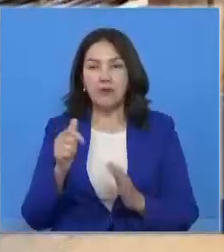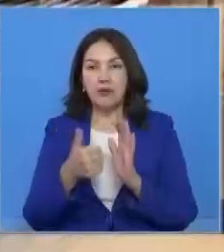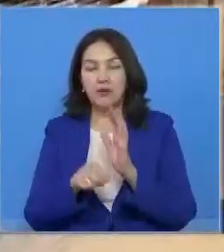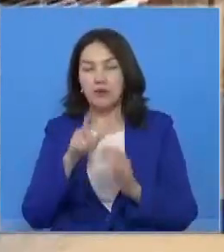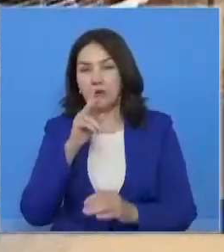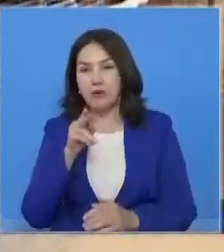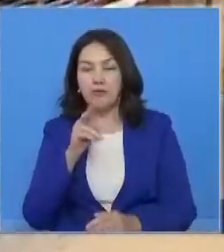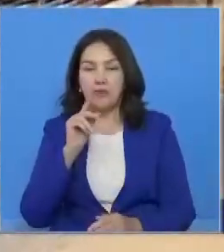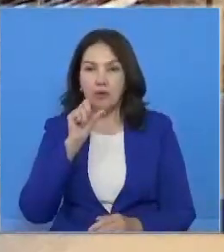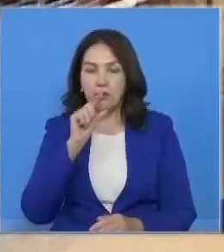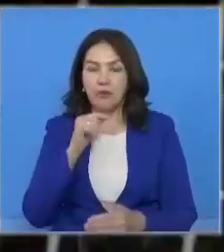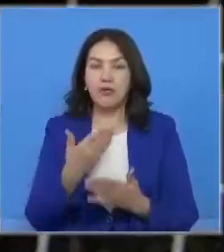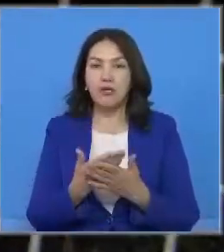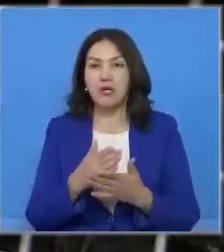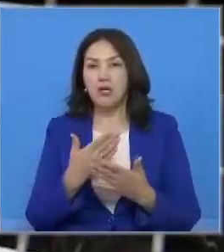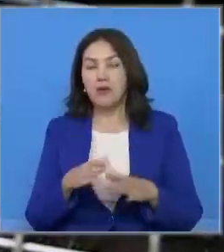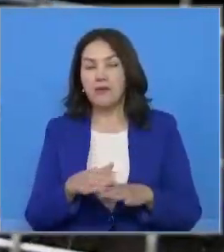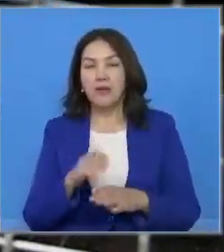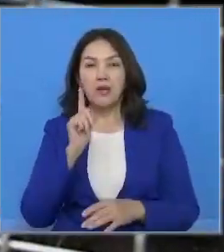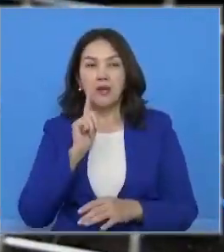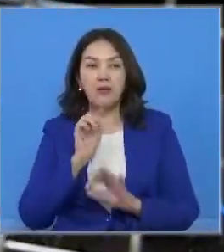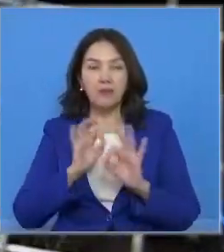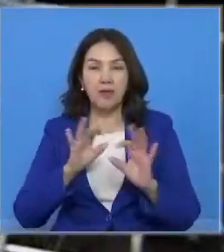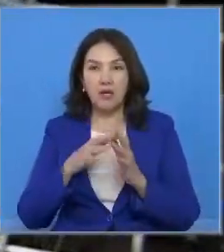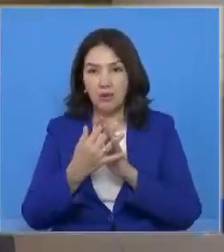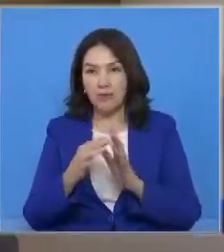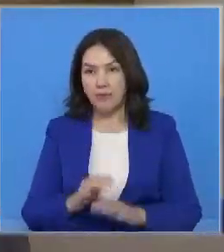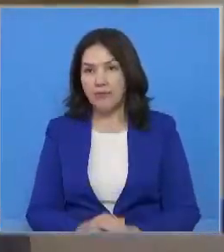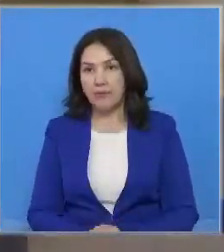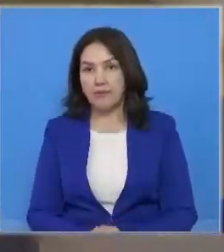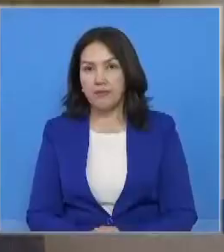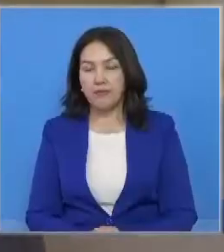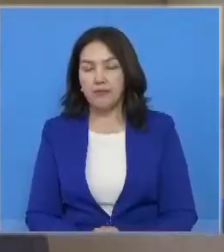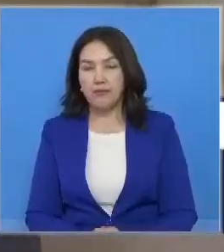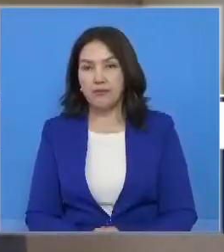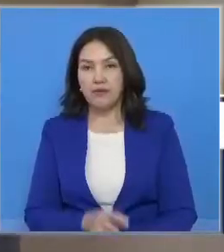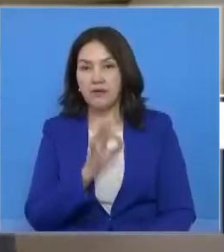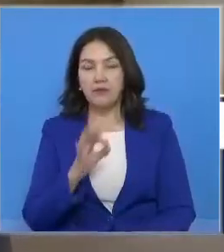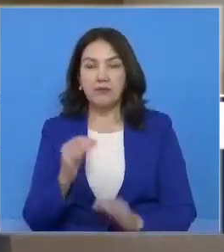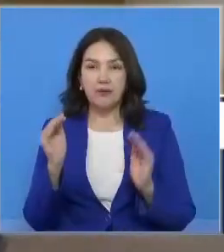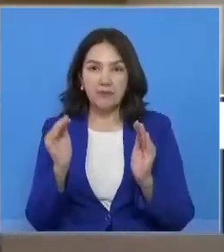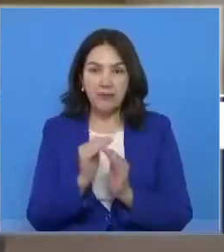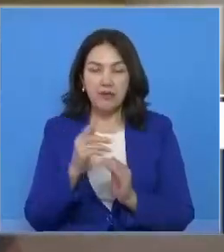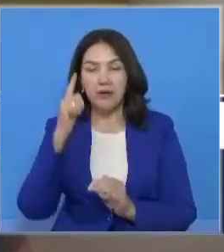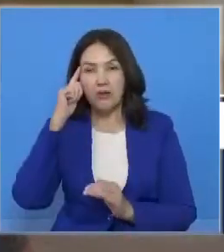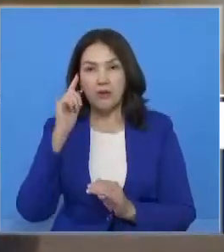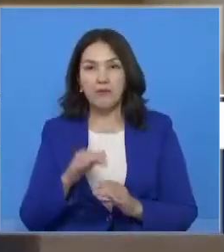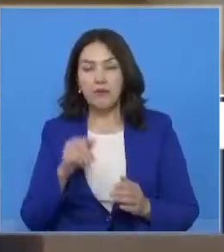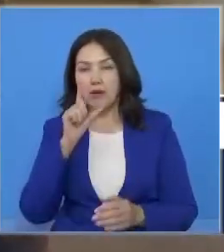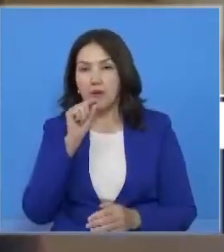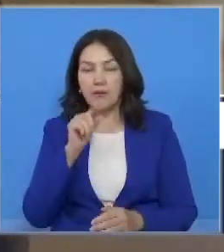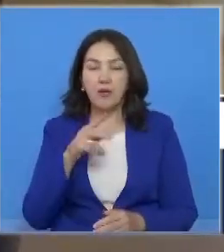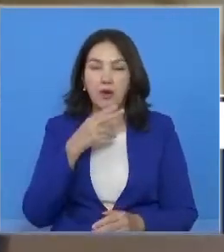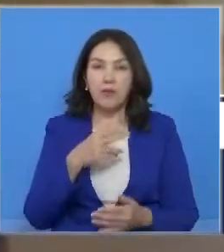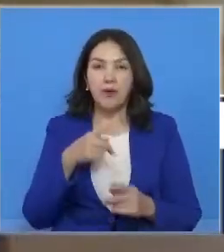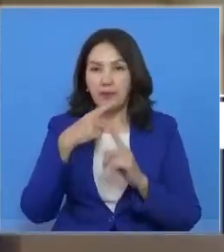гусей. Он поделился своим мнением об эффективности проекта «Аул Аманаты». Процент маленький, считая разведение кур и гусей